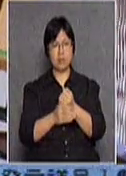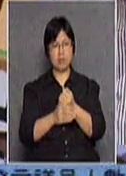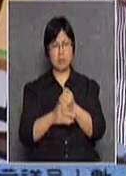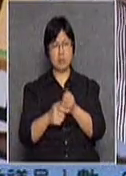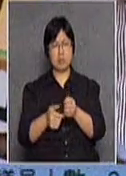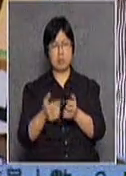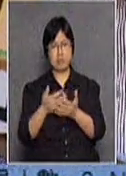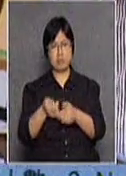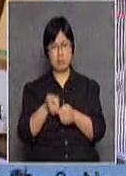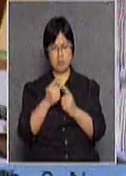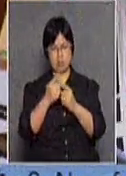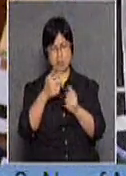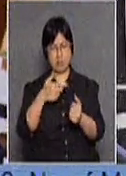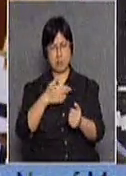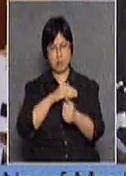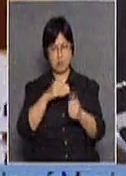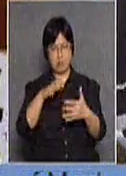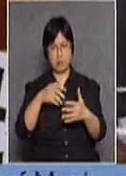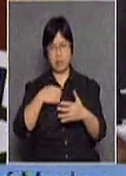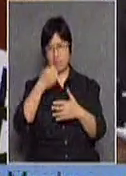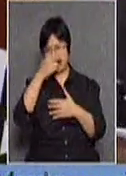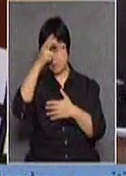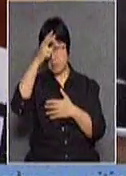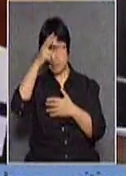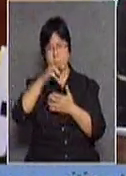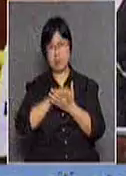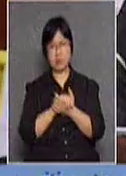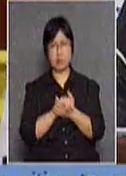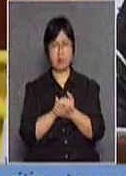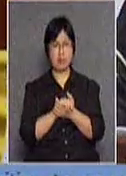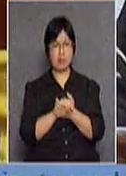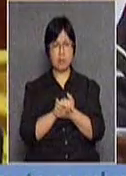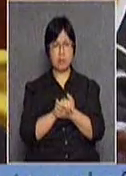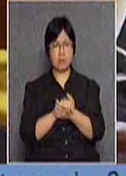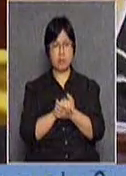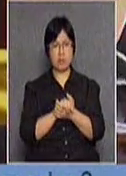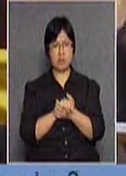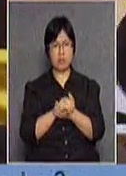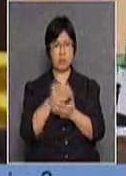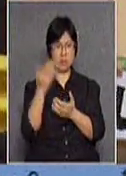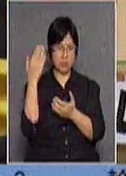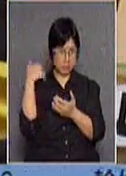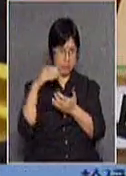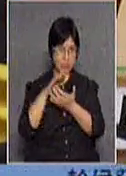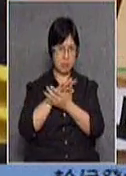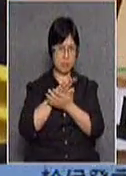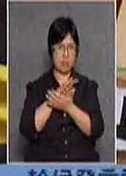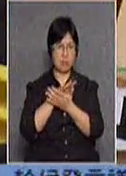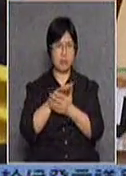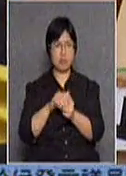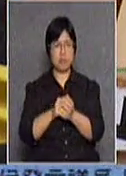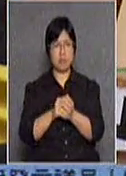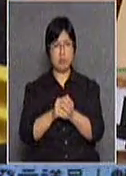和香港政府、特區政府呢，就早幾年前就